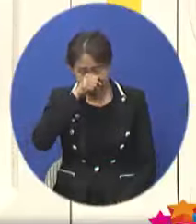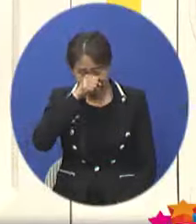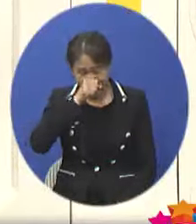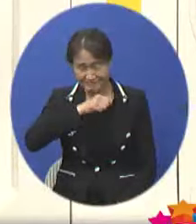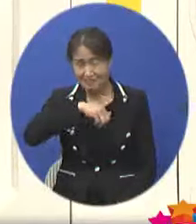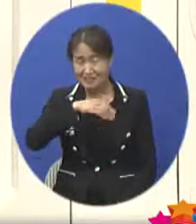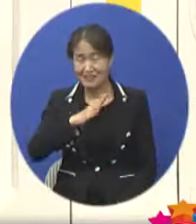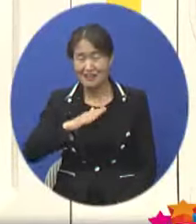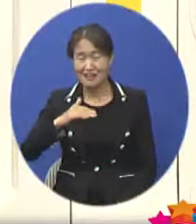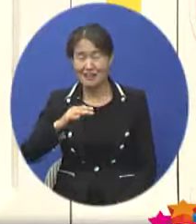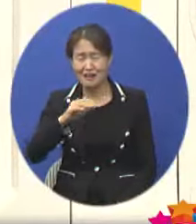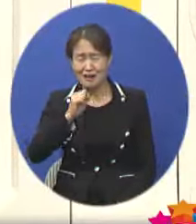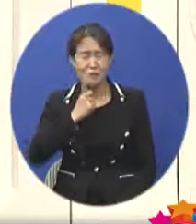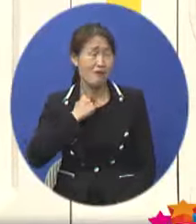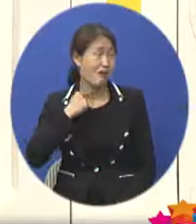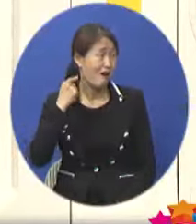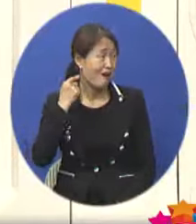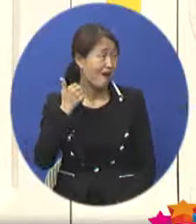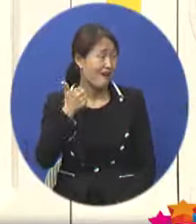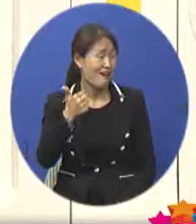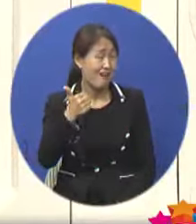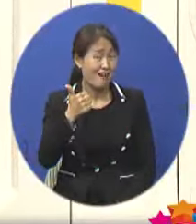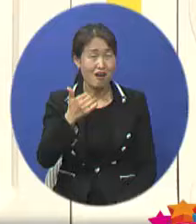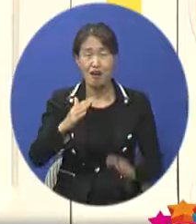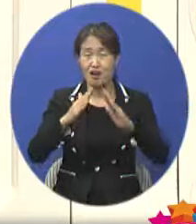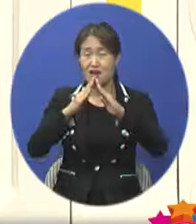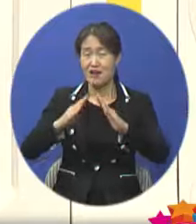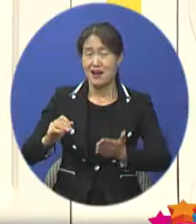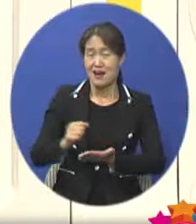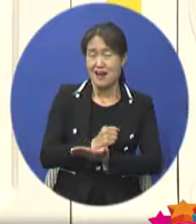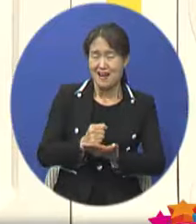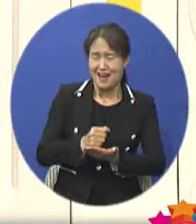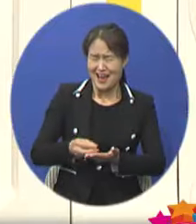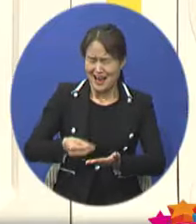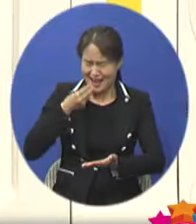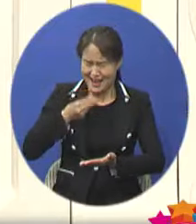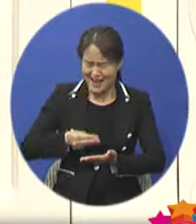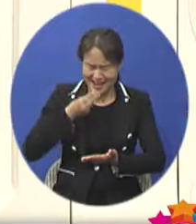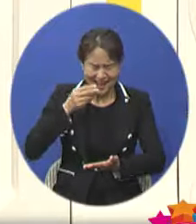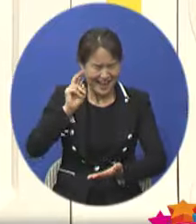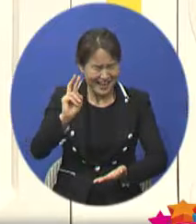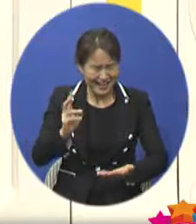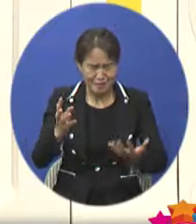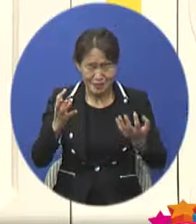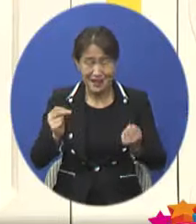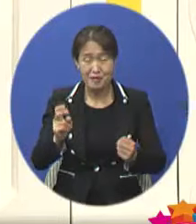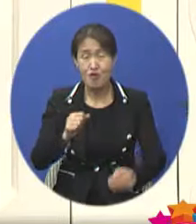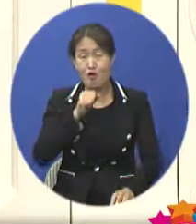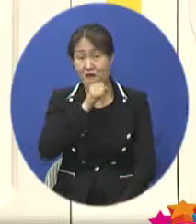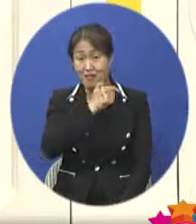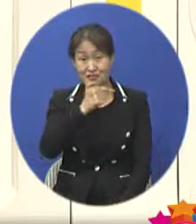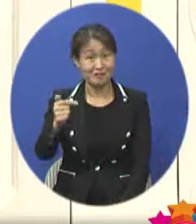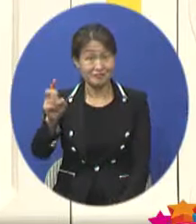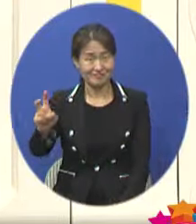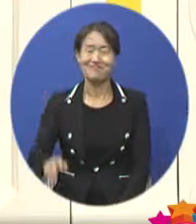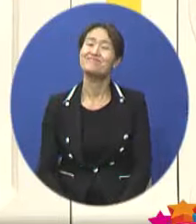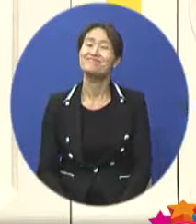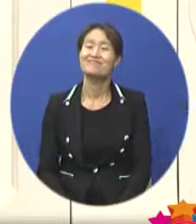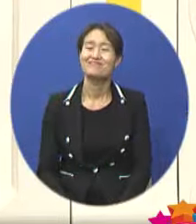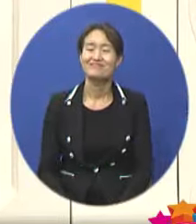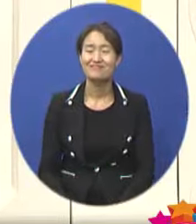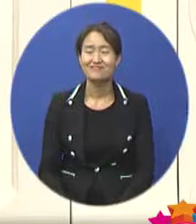바이브레이션도 좋고 목소리도 좋고 전주의 비빔밥을 많이 잡으셔서 그런가 봐요. 그런가 봐요. 네, 네. 높은 점수 나올 것 같아요. 잘 들었습니다.